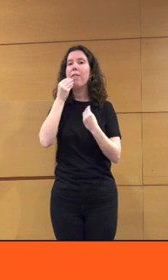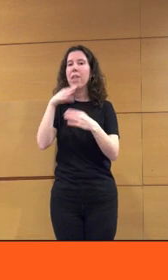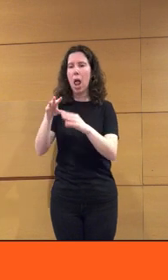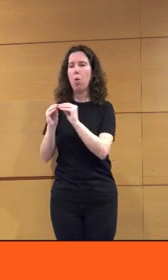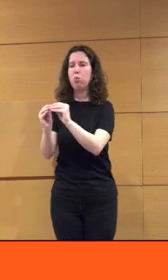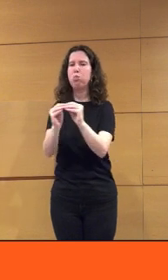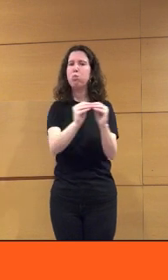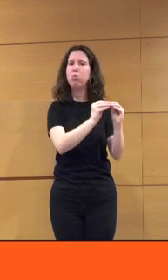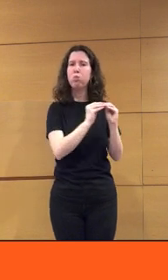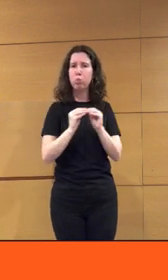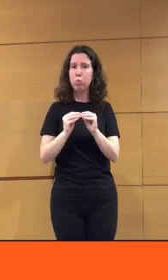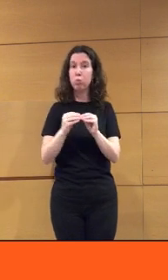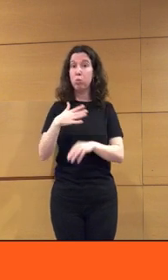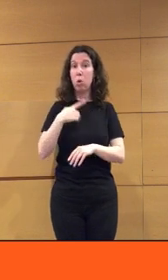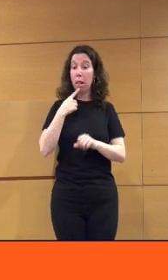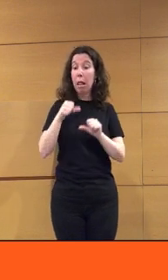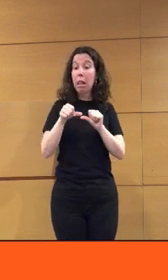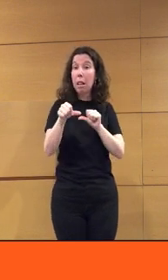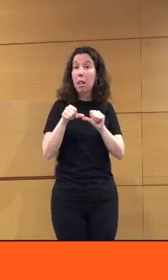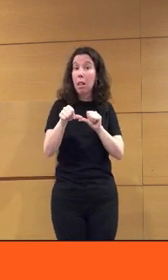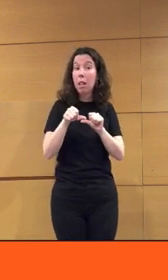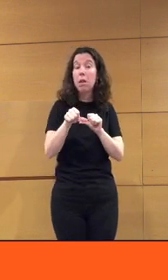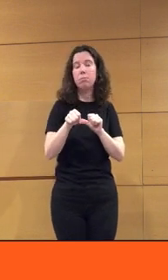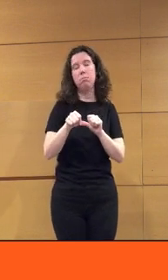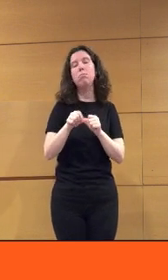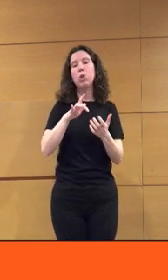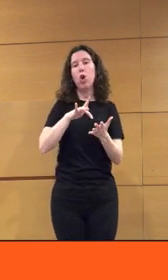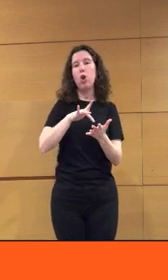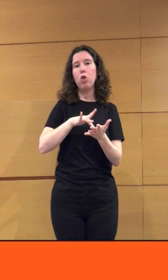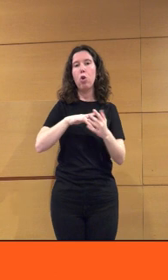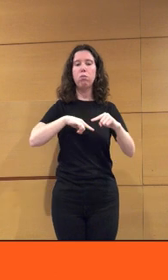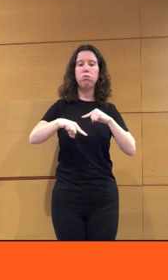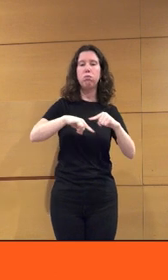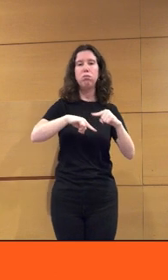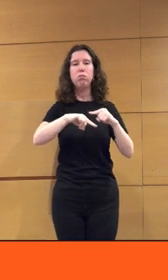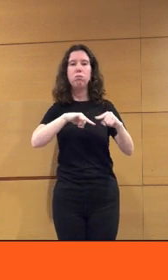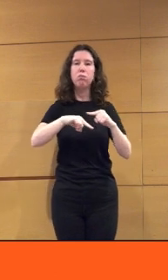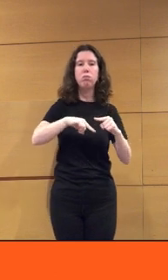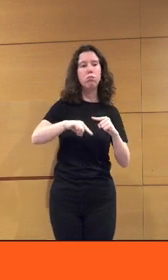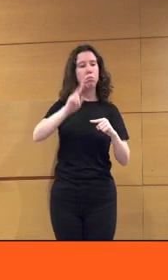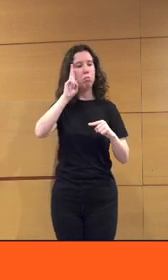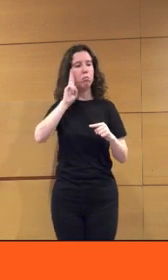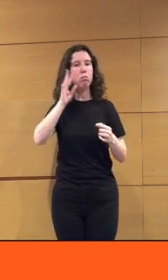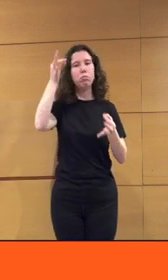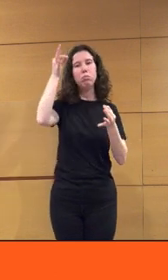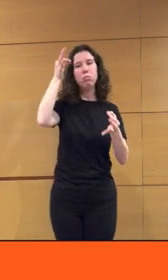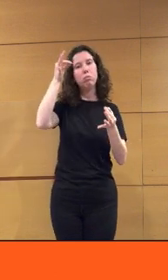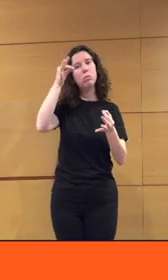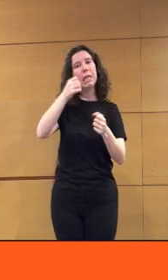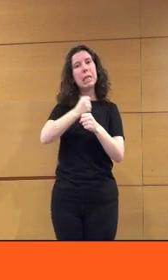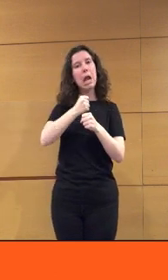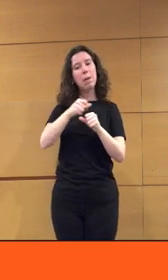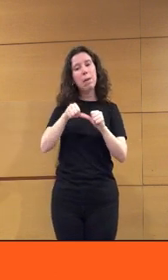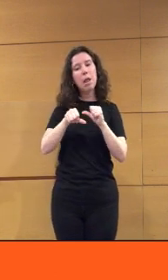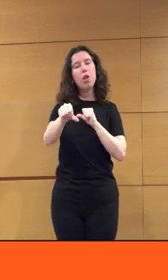organitzarem una sessió de treball amb ells per tant d'anar compartint, coordinant i establint les línies de treball que s'han de fer a nivell